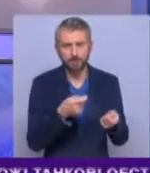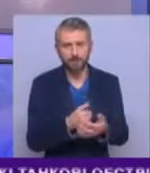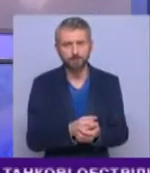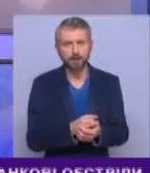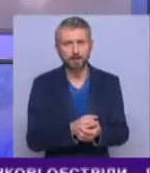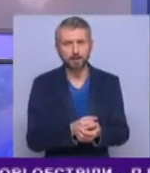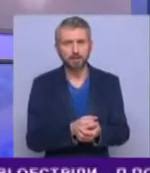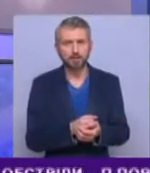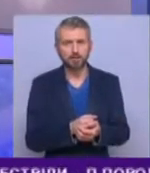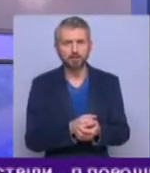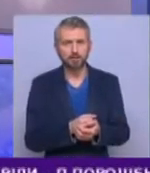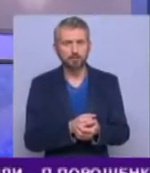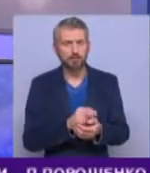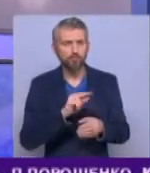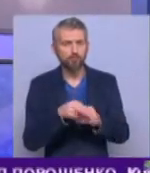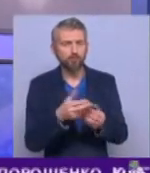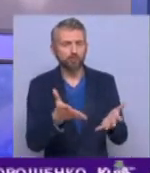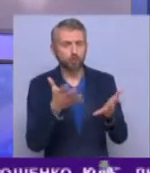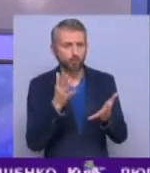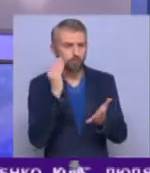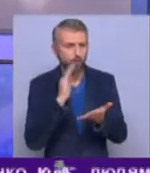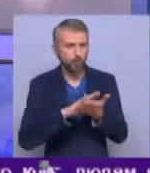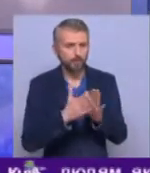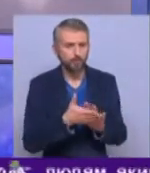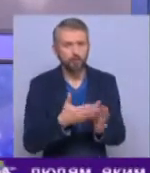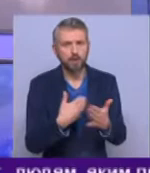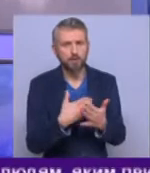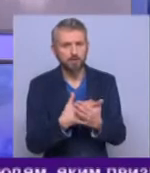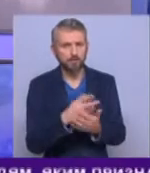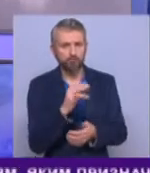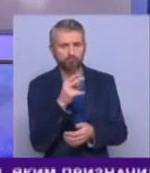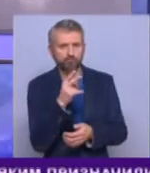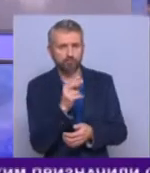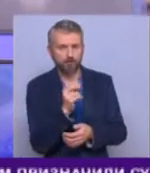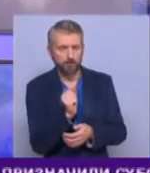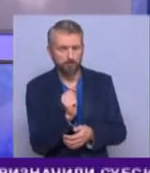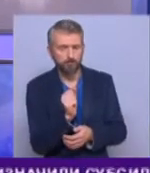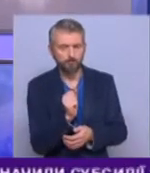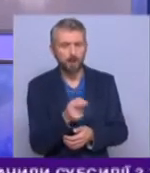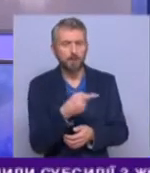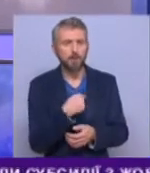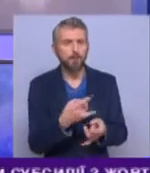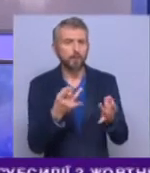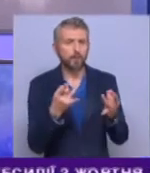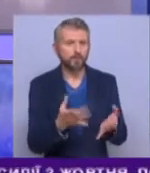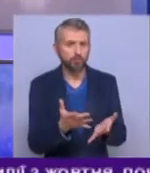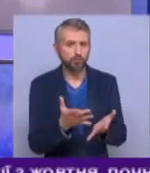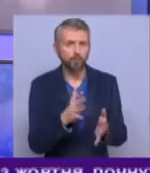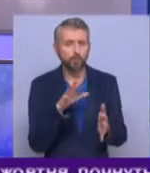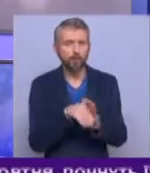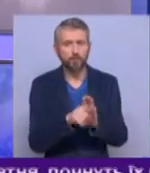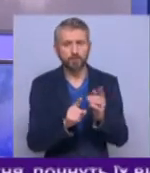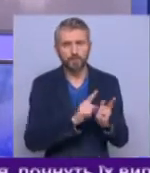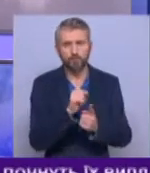за рахунок чіткої позиції, наприклад, навіть Віталія Володимировича, угу, нам простіше впроваджувати